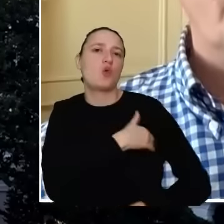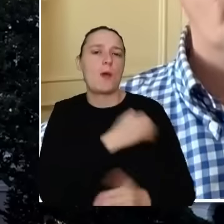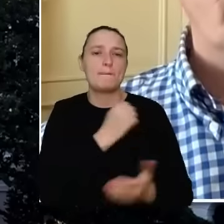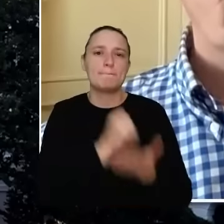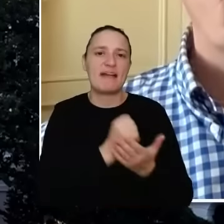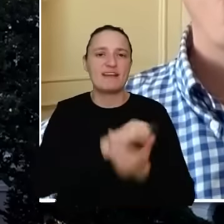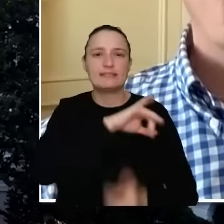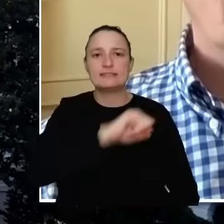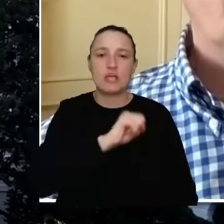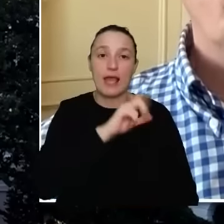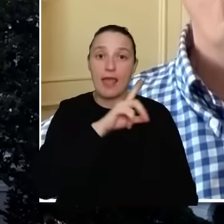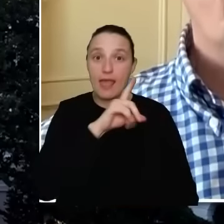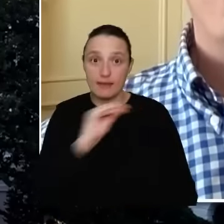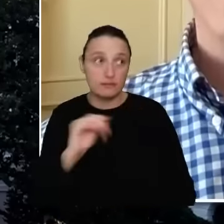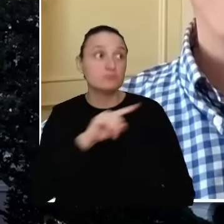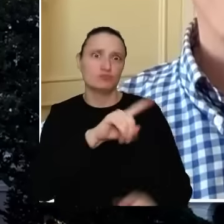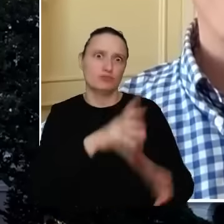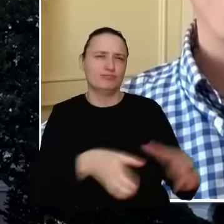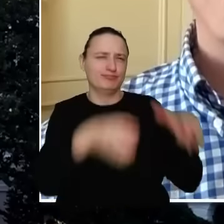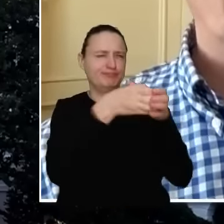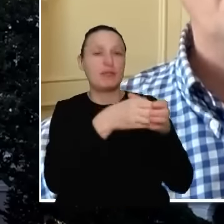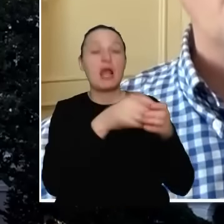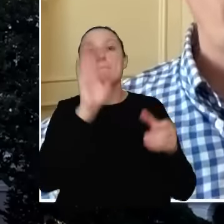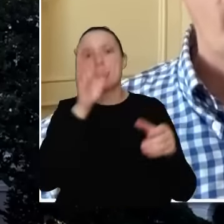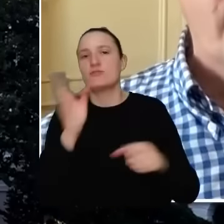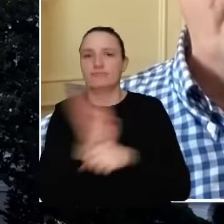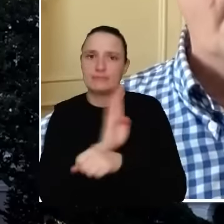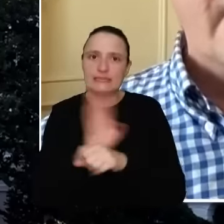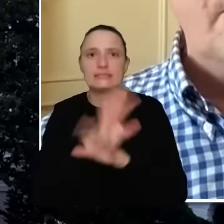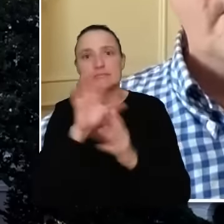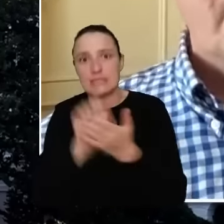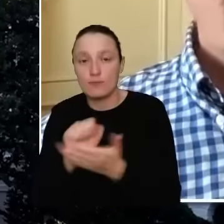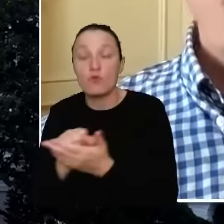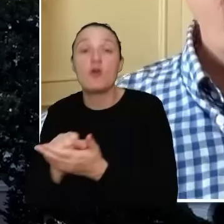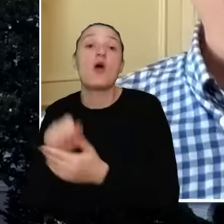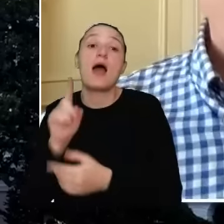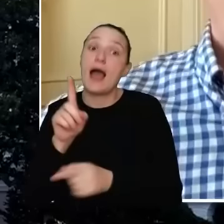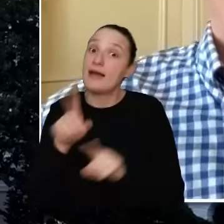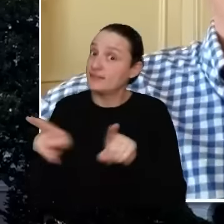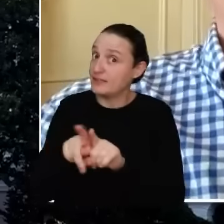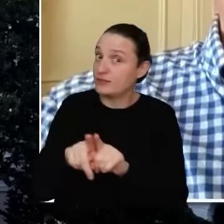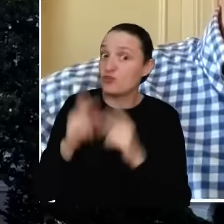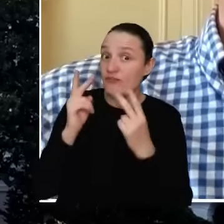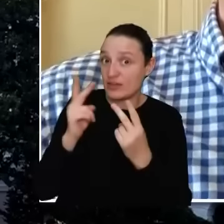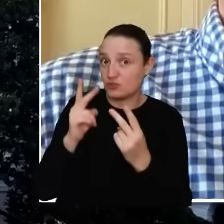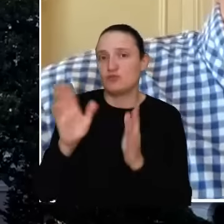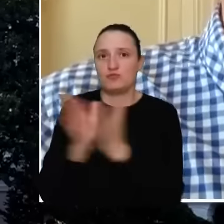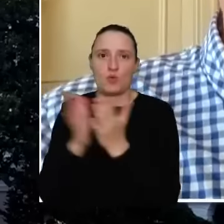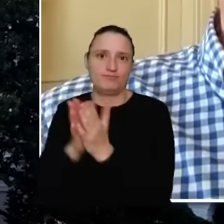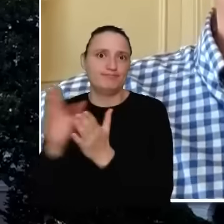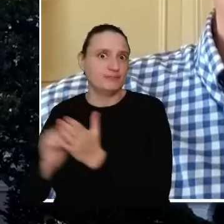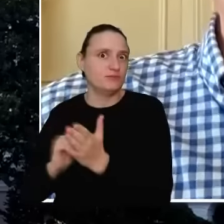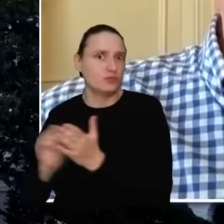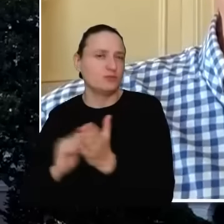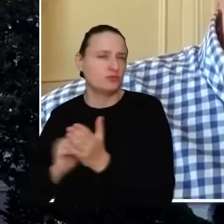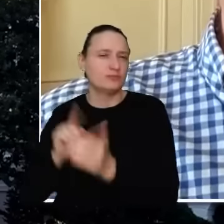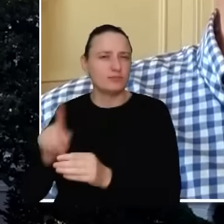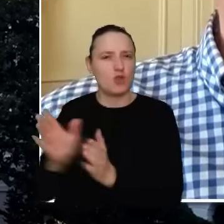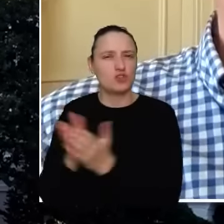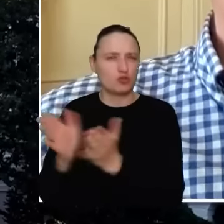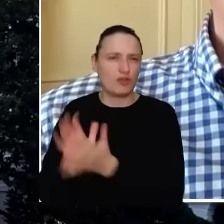Yale'a, później przedsiębiorcą i dodajmy pisarzem. Jego bestsellerowa